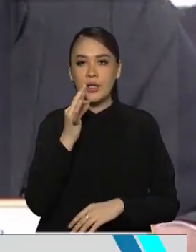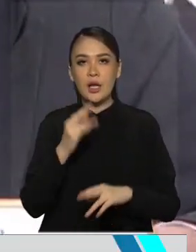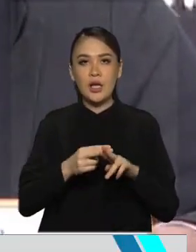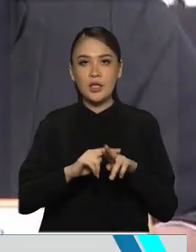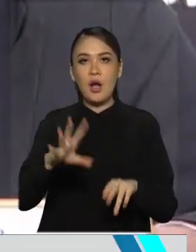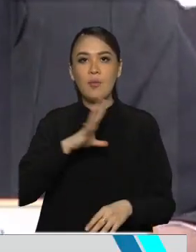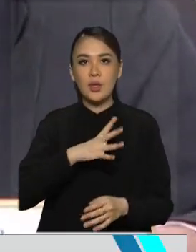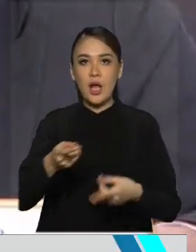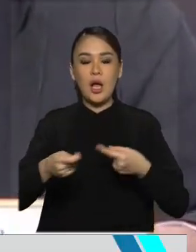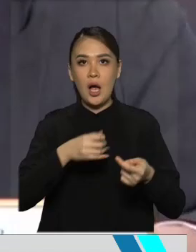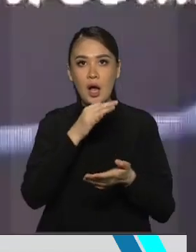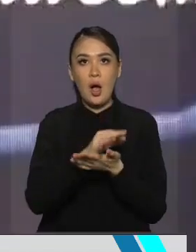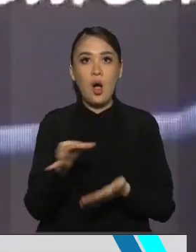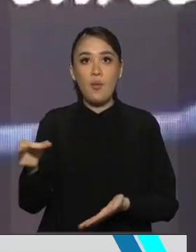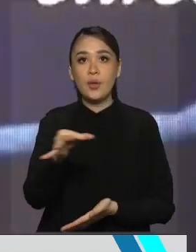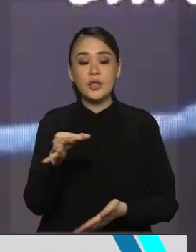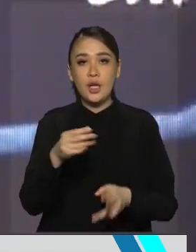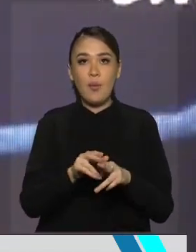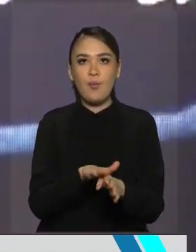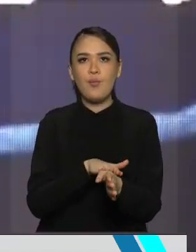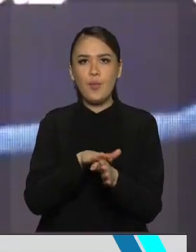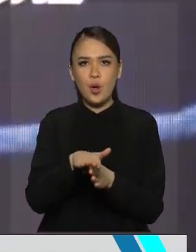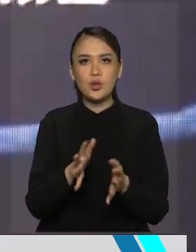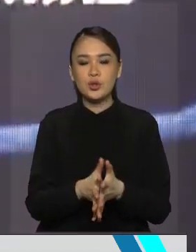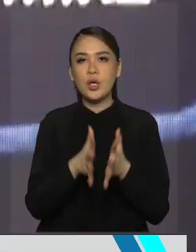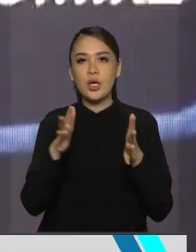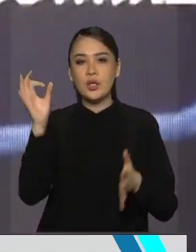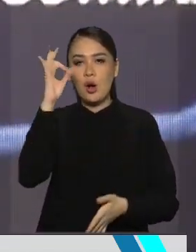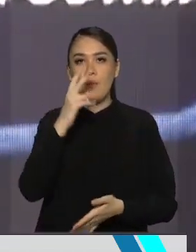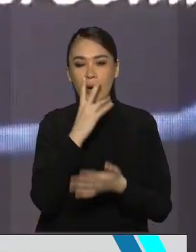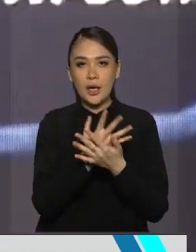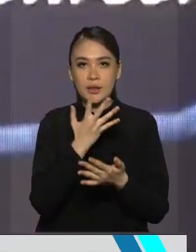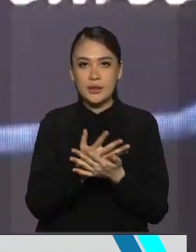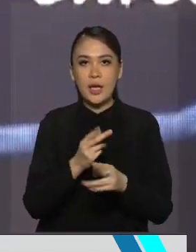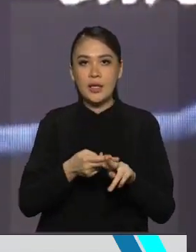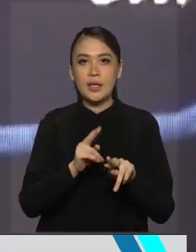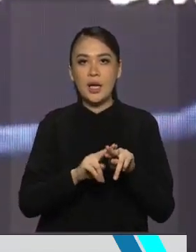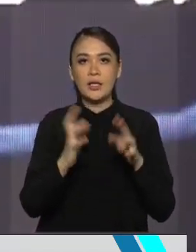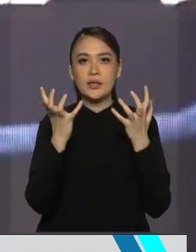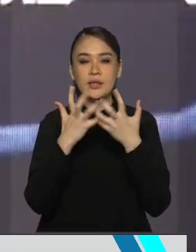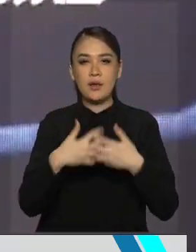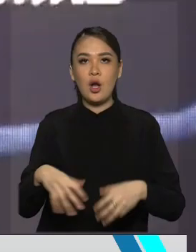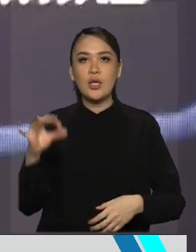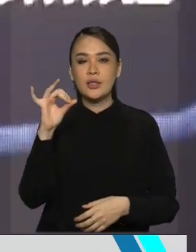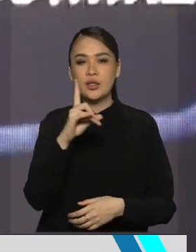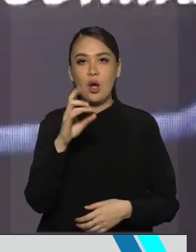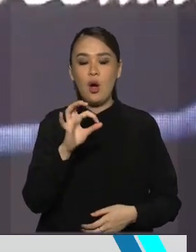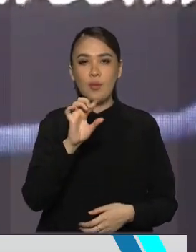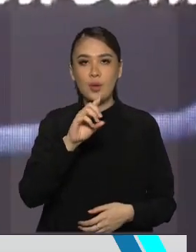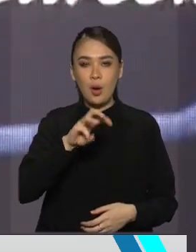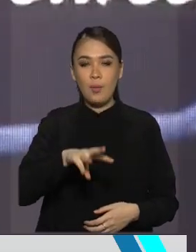акиматы местные по областям, полностью объемом отгрузили. Вот я сейчас цифру точно не помню, по-моему, из объемов марта,